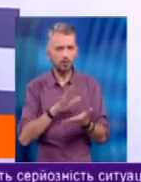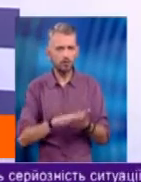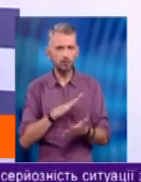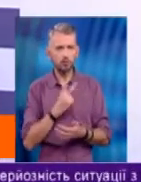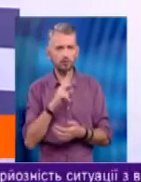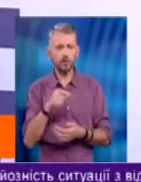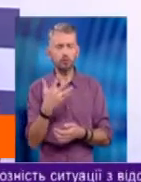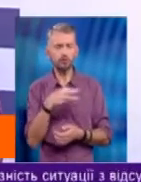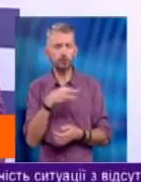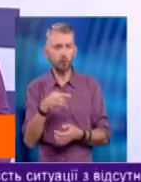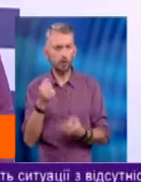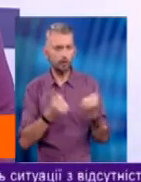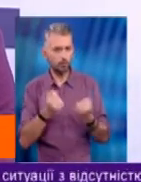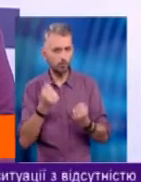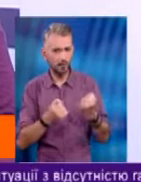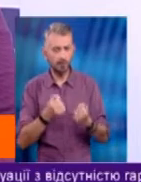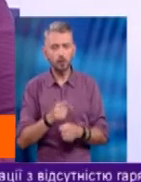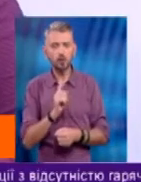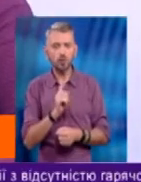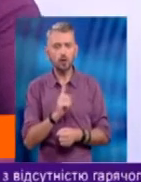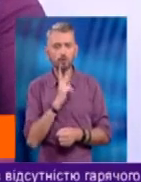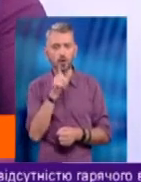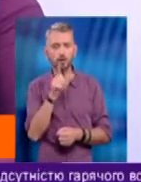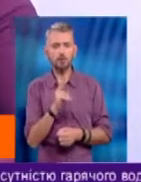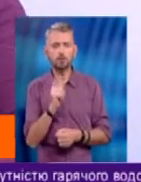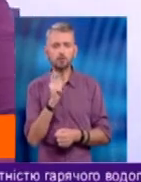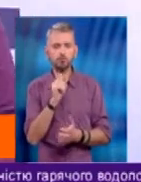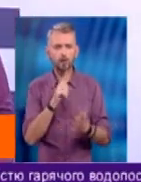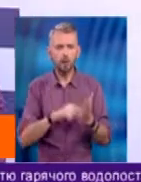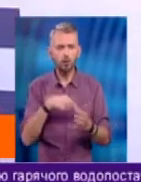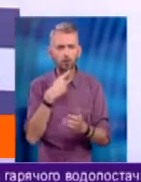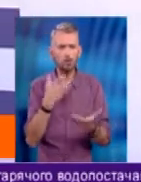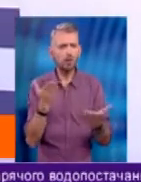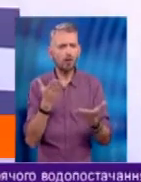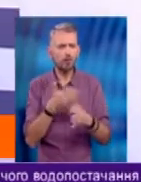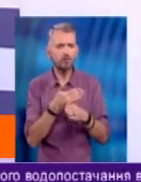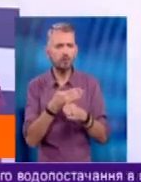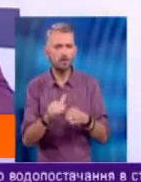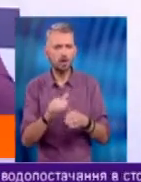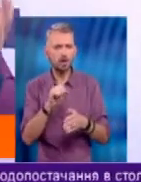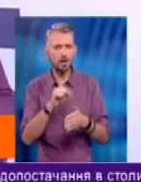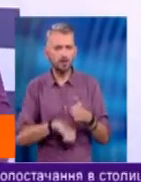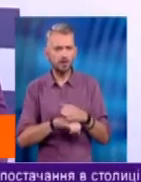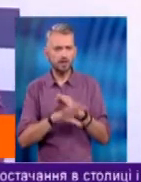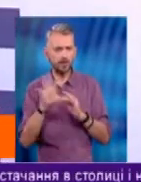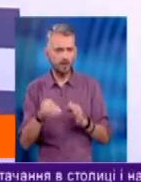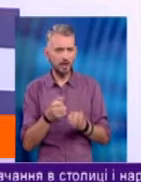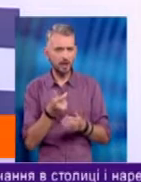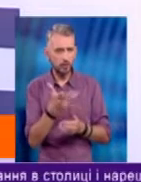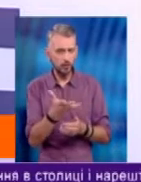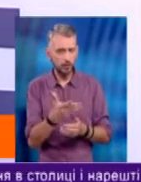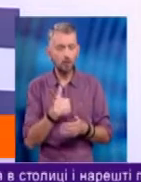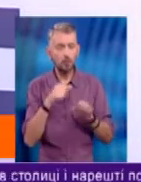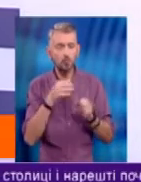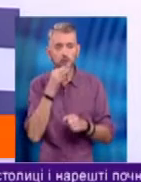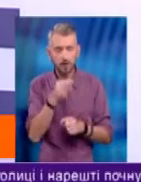2,5 мільйони автомобілів. До речі, глядач, який задавав питання, він говорить, це якась там якась частина від цієї кількості. Так, до речі, можу